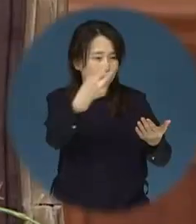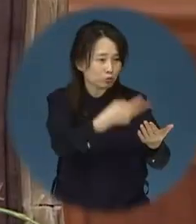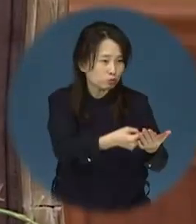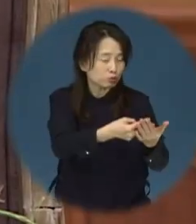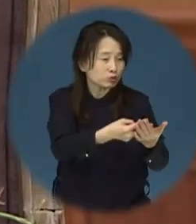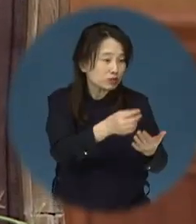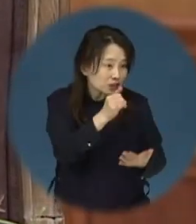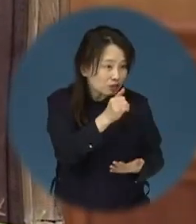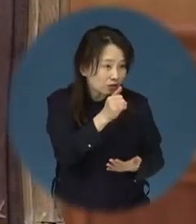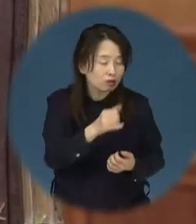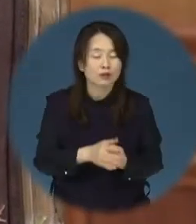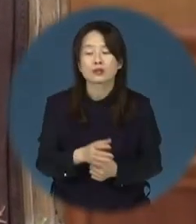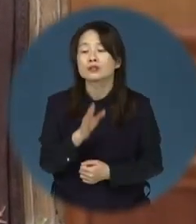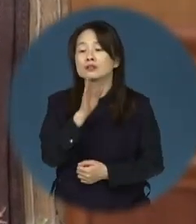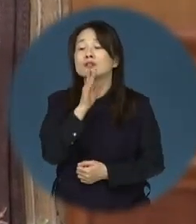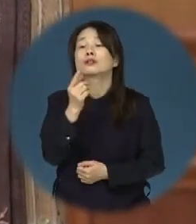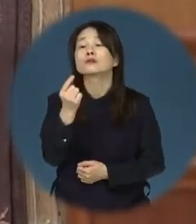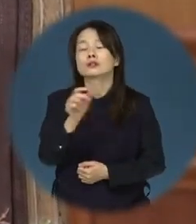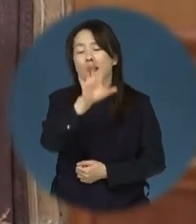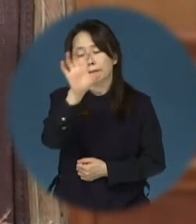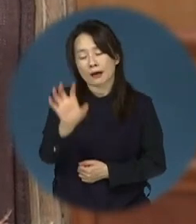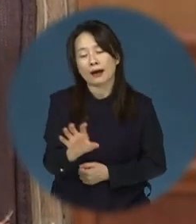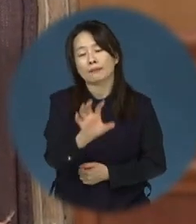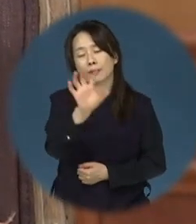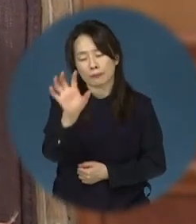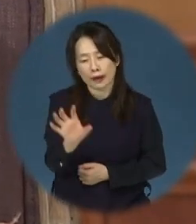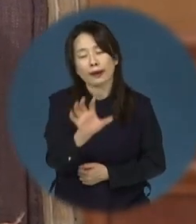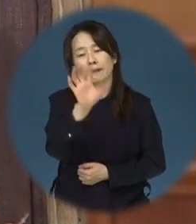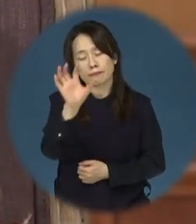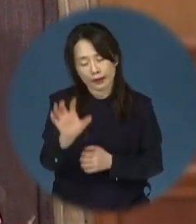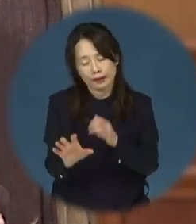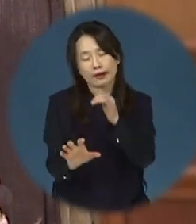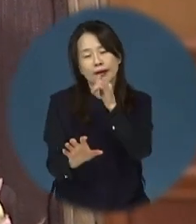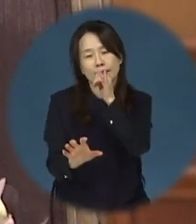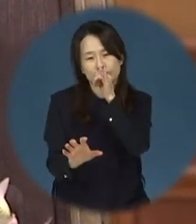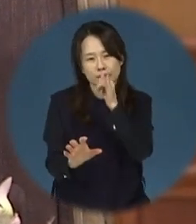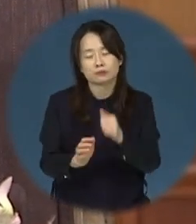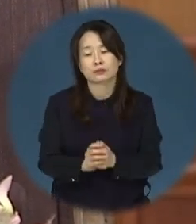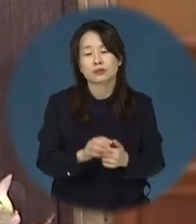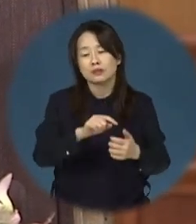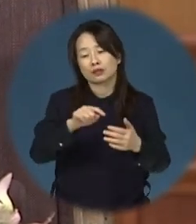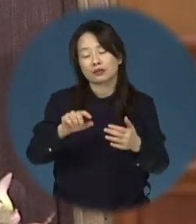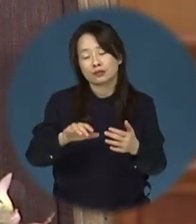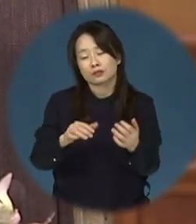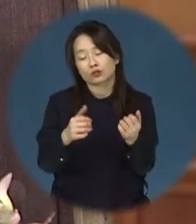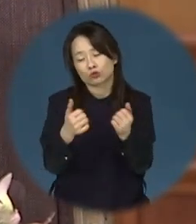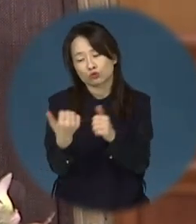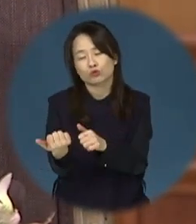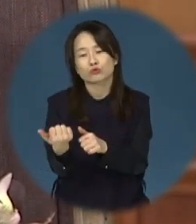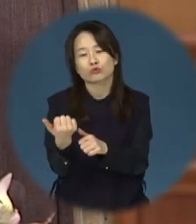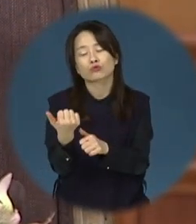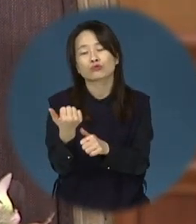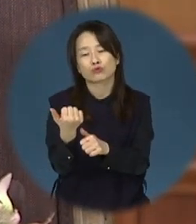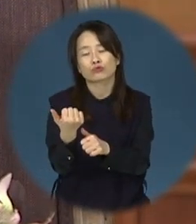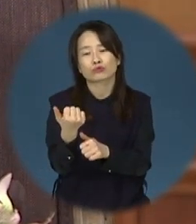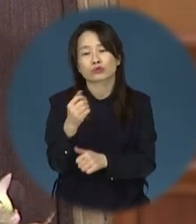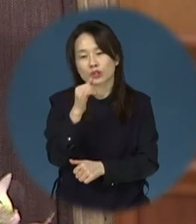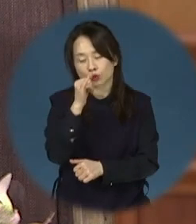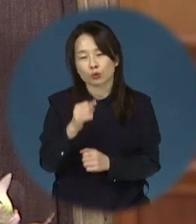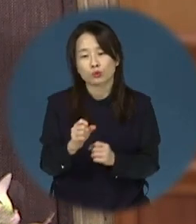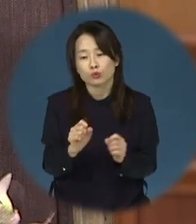것 같아요. 수십 번 하죠. 네. 수십 번씩? 네네. 수십 번 하다가 그 안에 죽기도 하고 네.